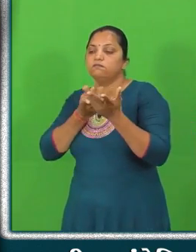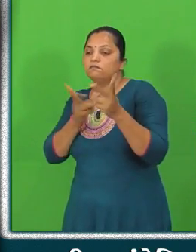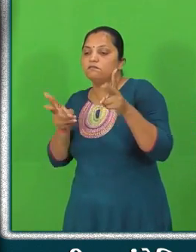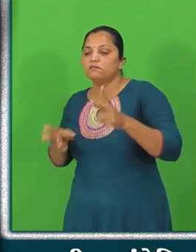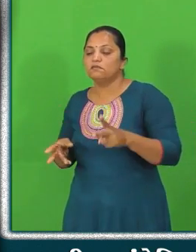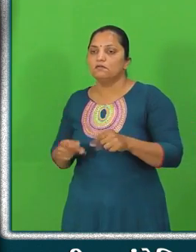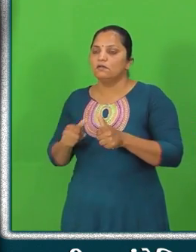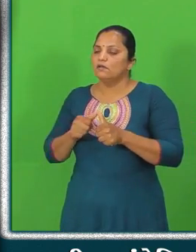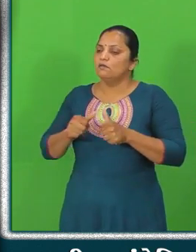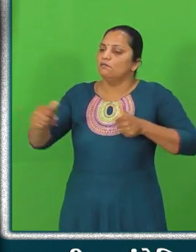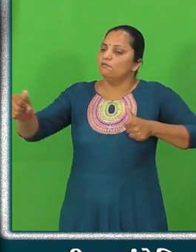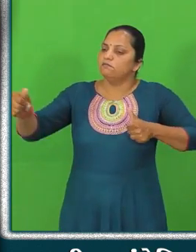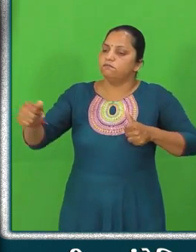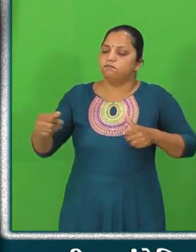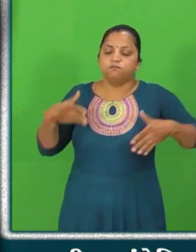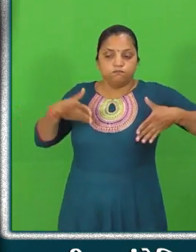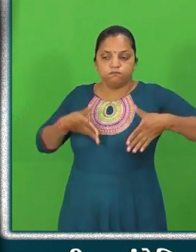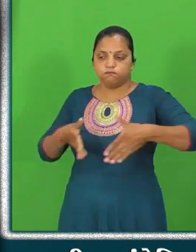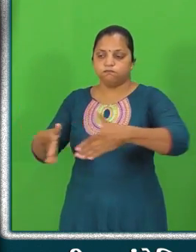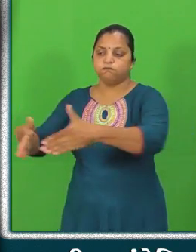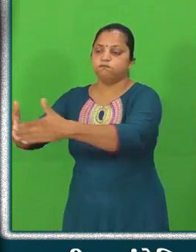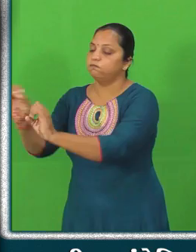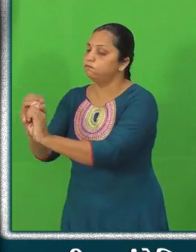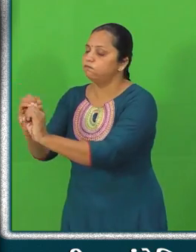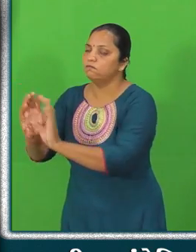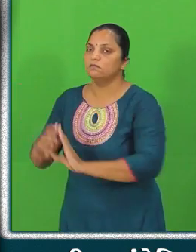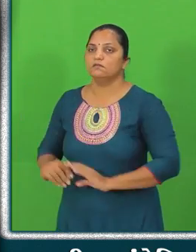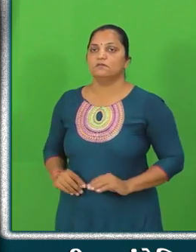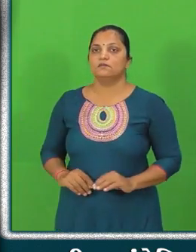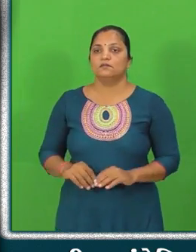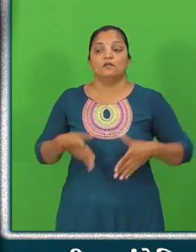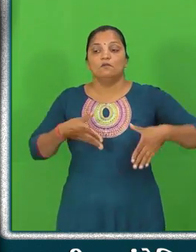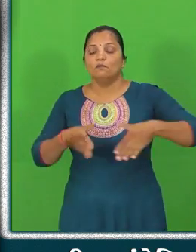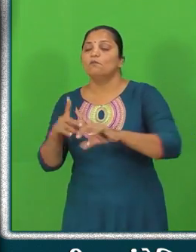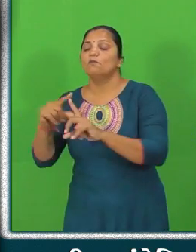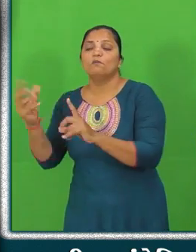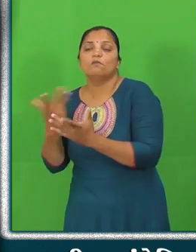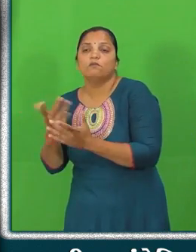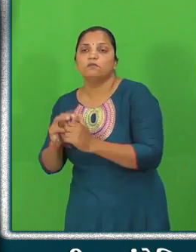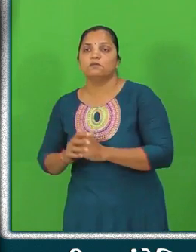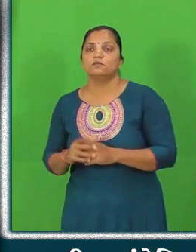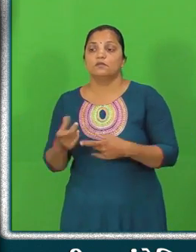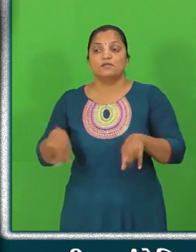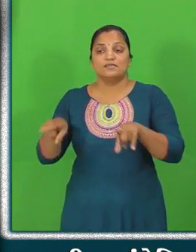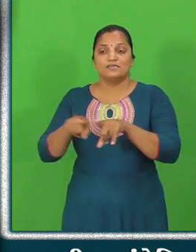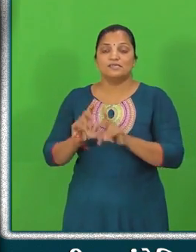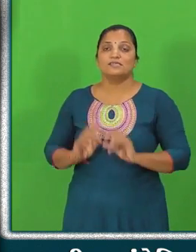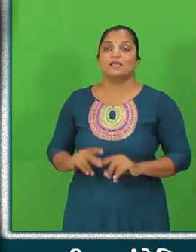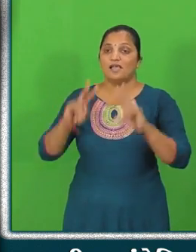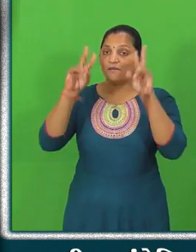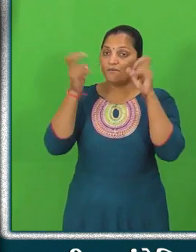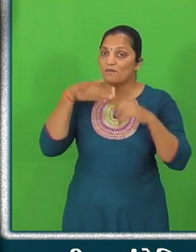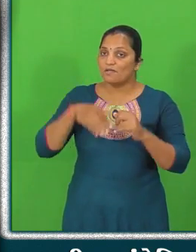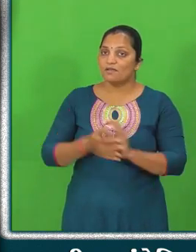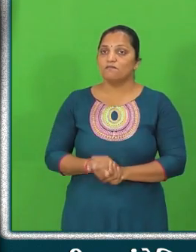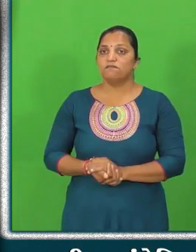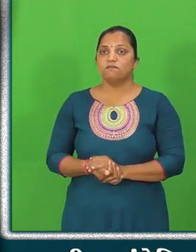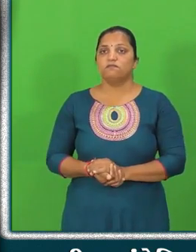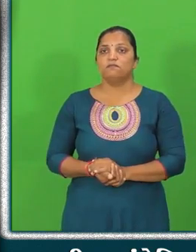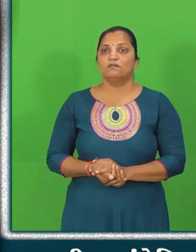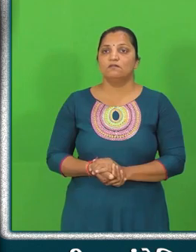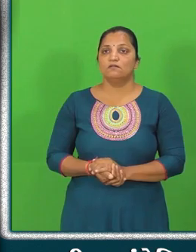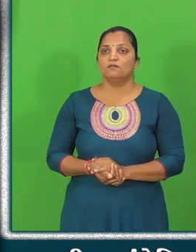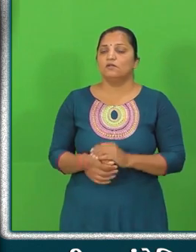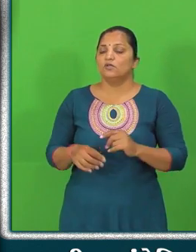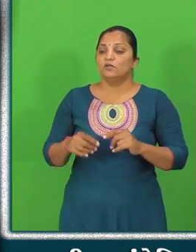હોય અનંત અંતર સુધી જઈશું તો આપણે ભેગા થશે નહીં. તો શું થાય, તો એવા કિસ્સાની અંદર જો આપણે આ